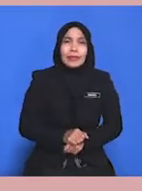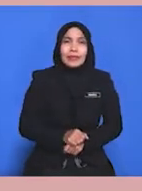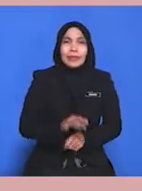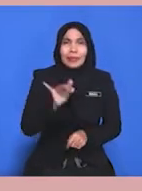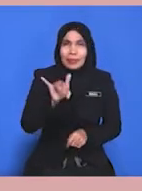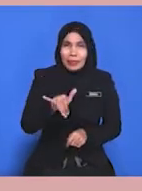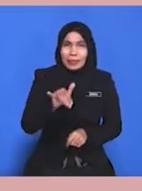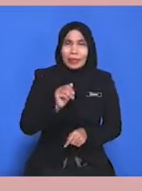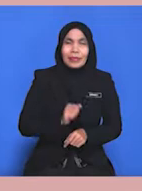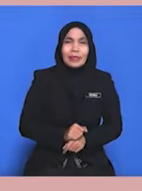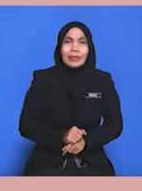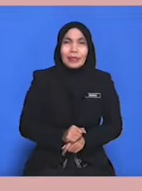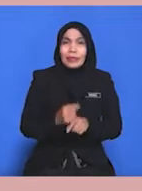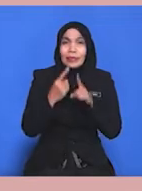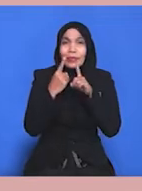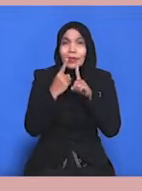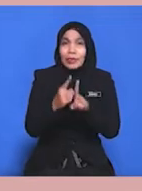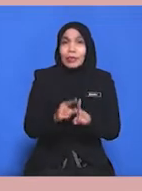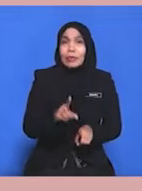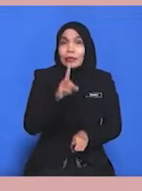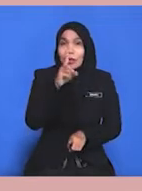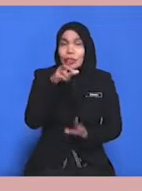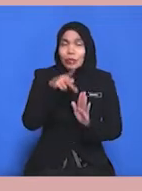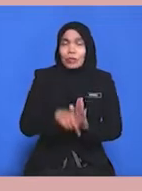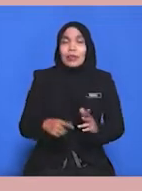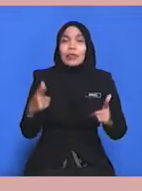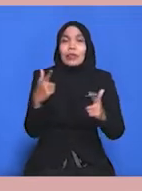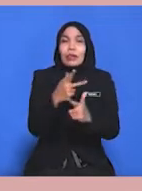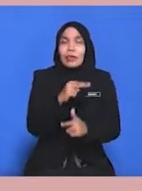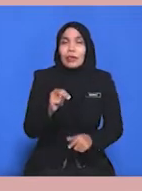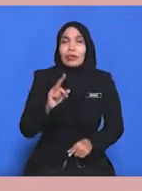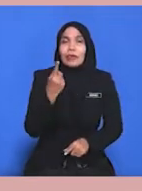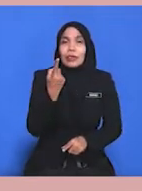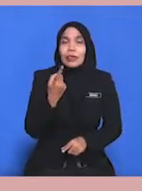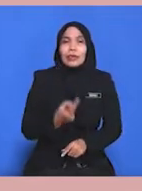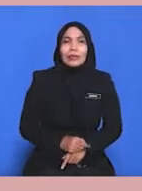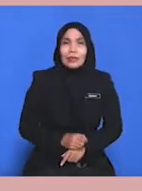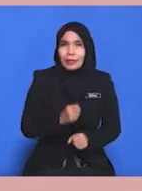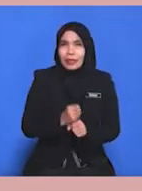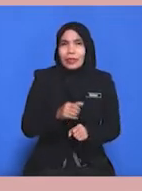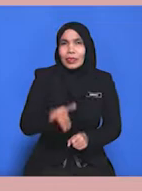Ya, jawapannya ialah 1 perlawanan sahaja. Kerja yang bagus.